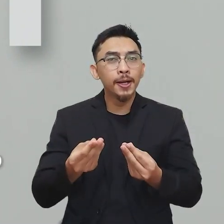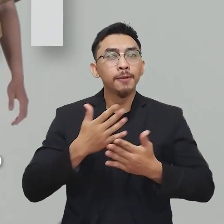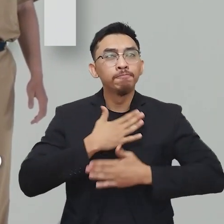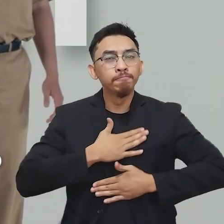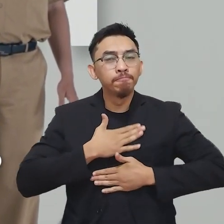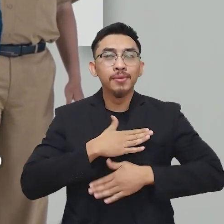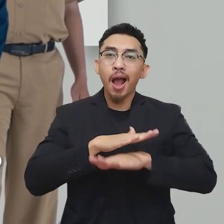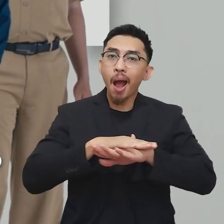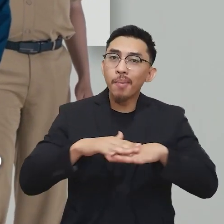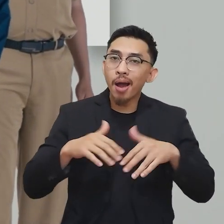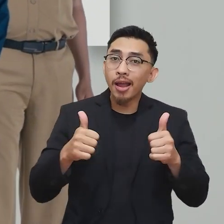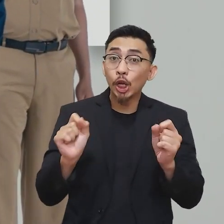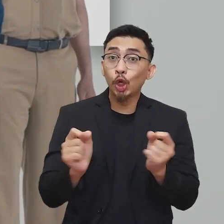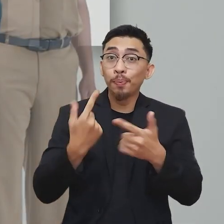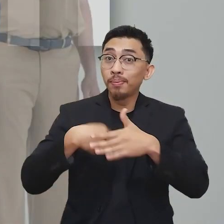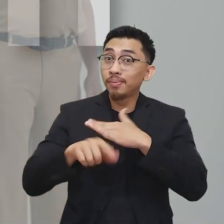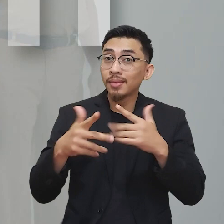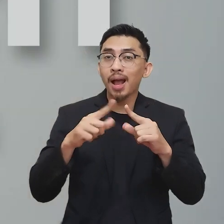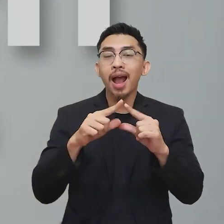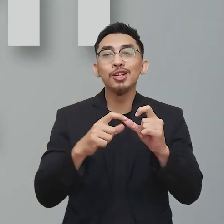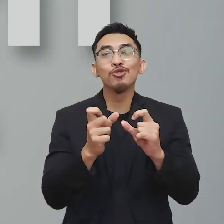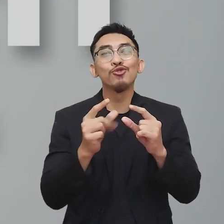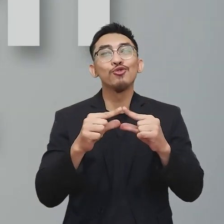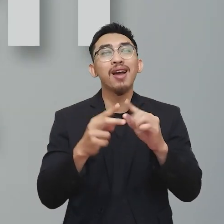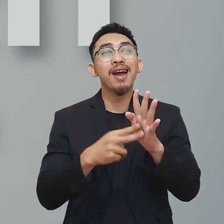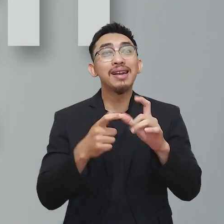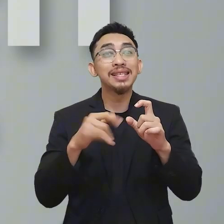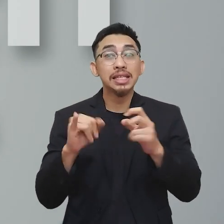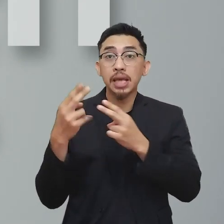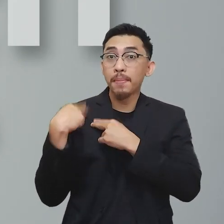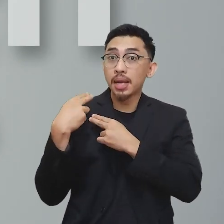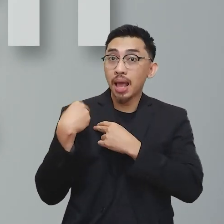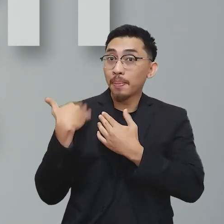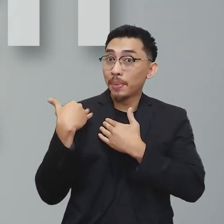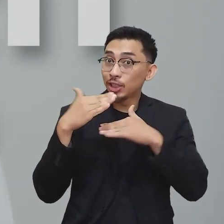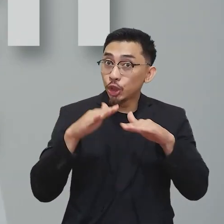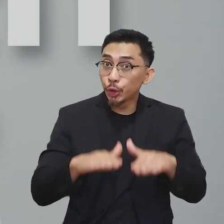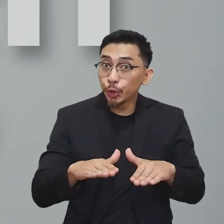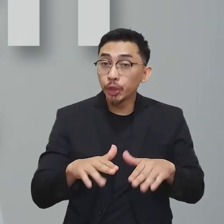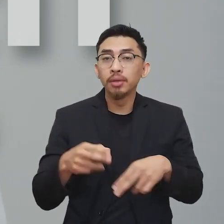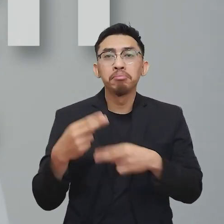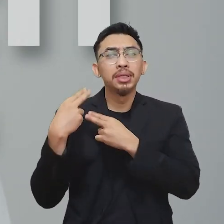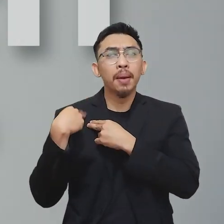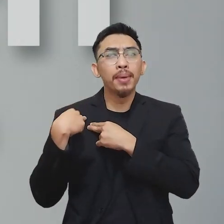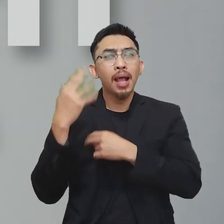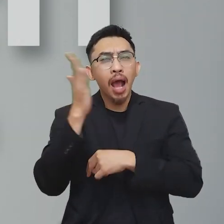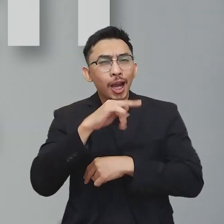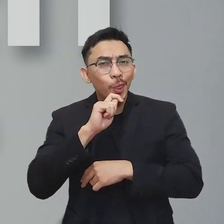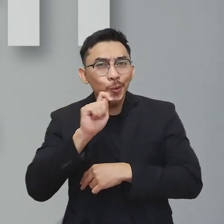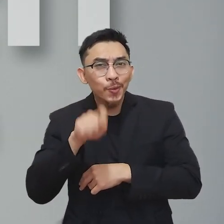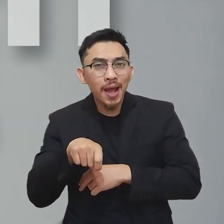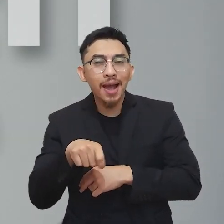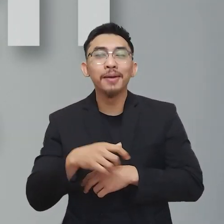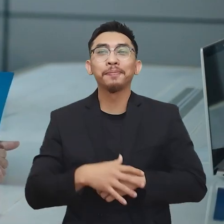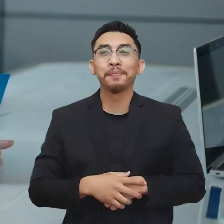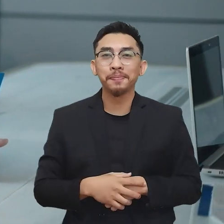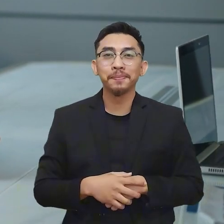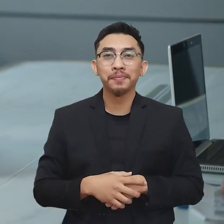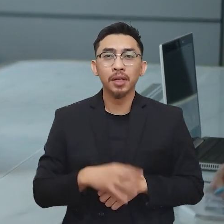memberikan rasa aman dalam hidup melalui asuransi, jaminan pensiun, dan jaminan hari tua.